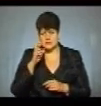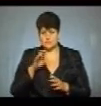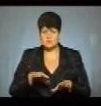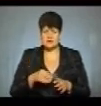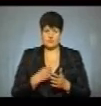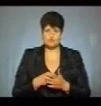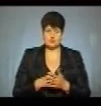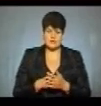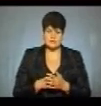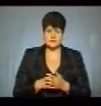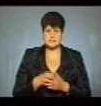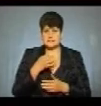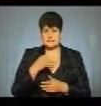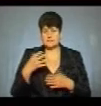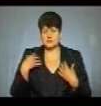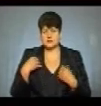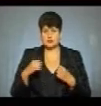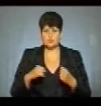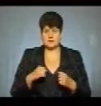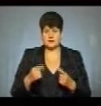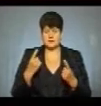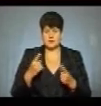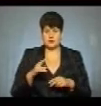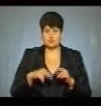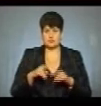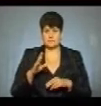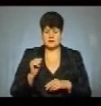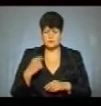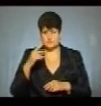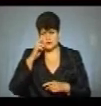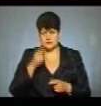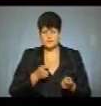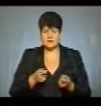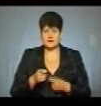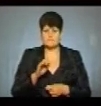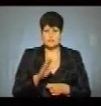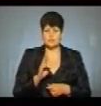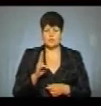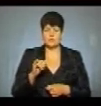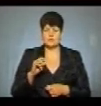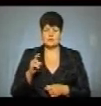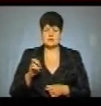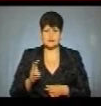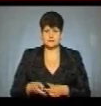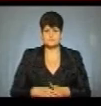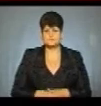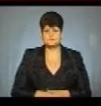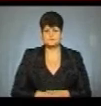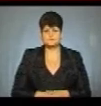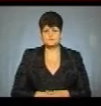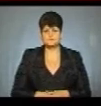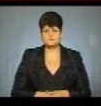місцевого бюджетів, повідомив начальник управління капітального будівництва облдержадміністрації Віктор Кузяк.